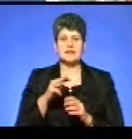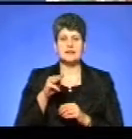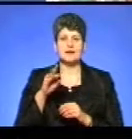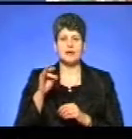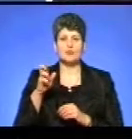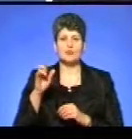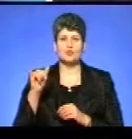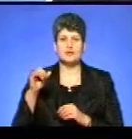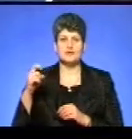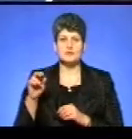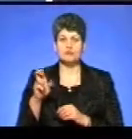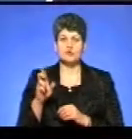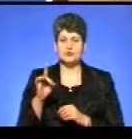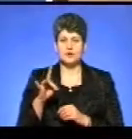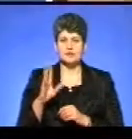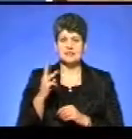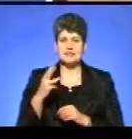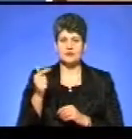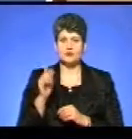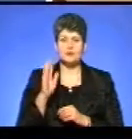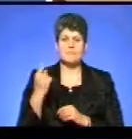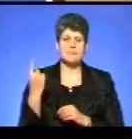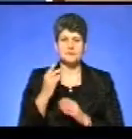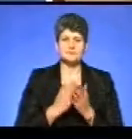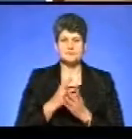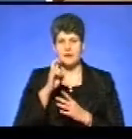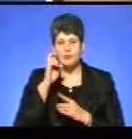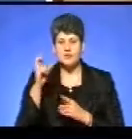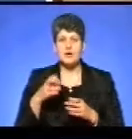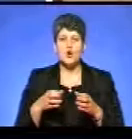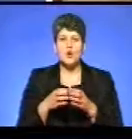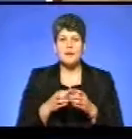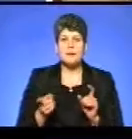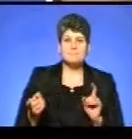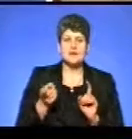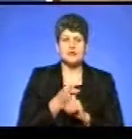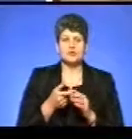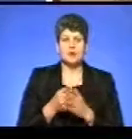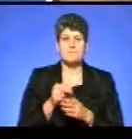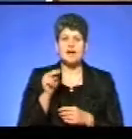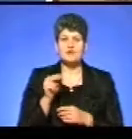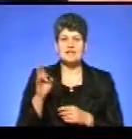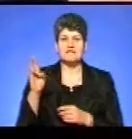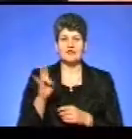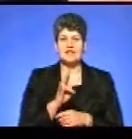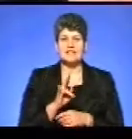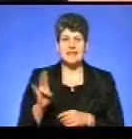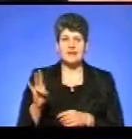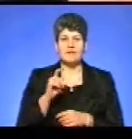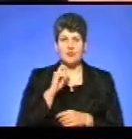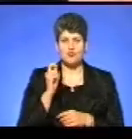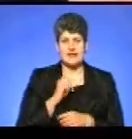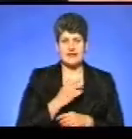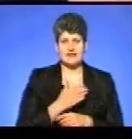Бучицького району 30 грудня відбудеться перше богослужіння після того, як громада приєдналася до Православної церкви України. Проявили